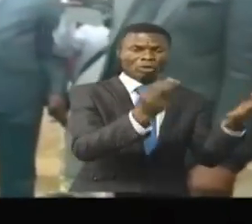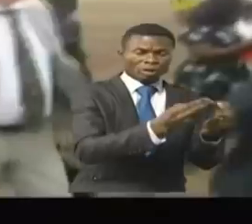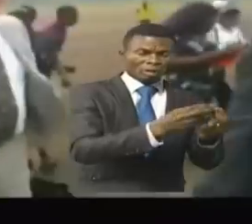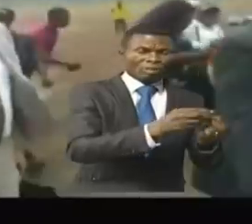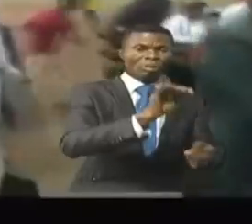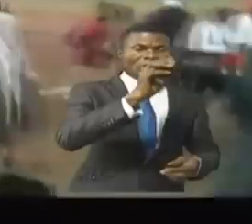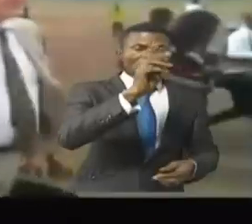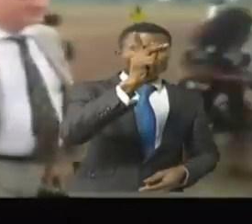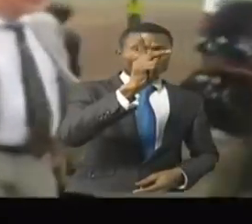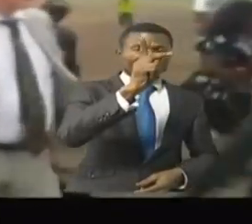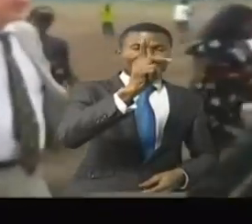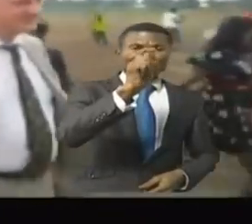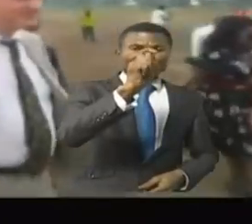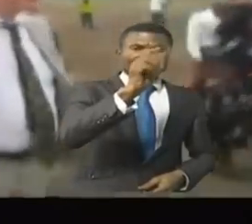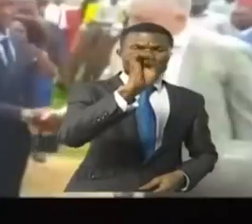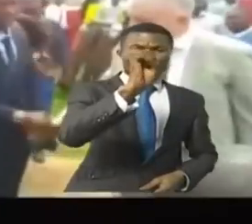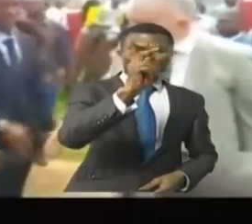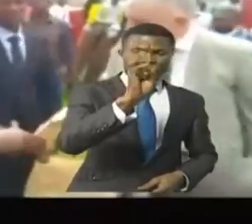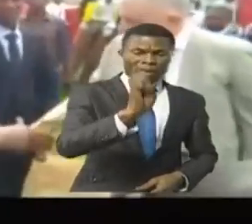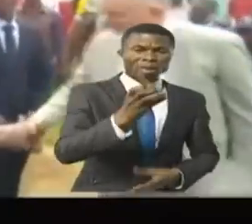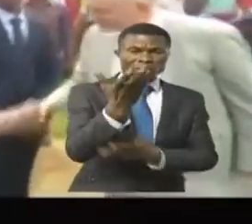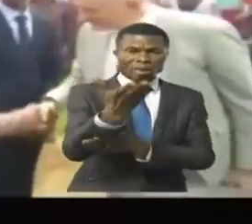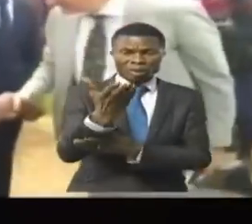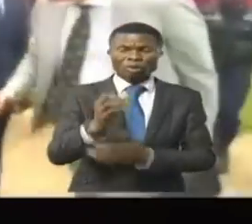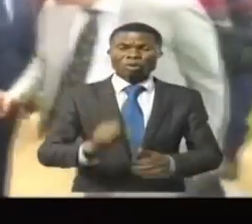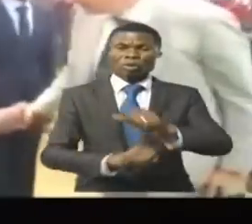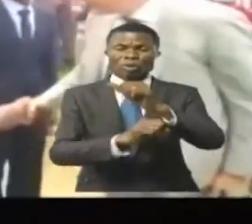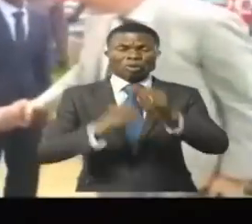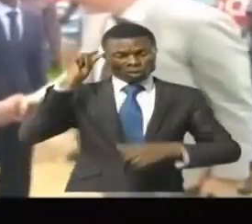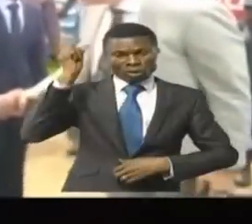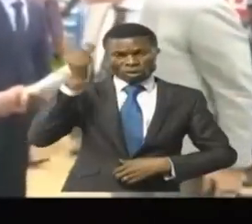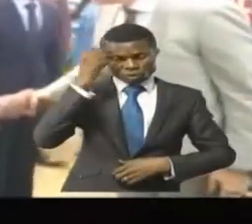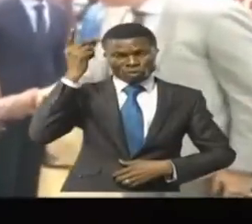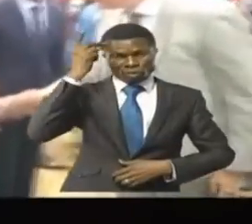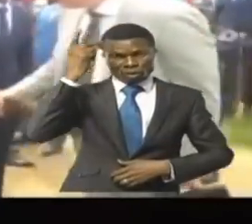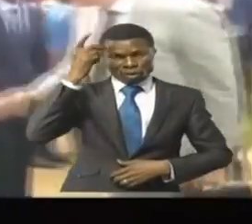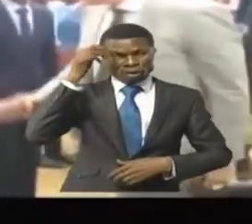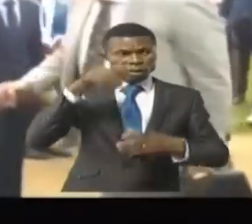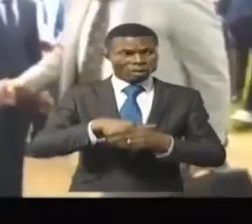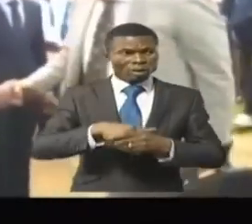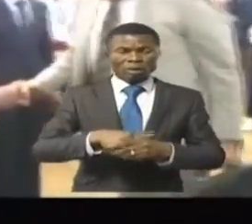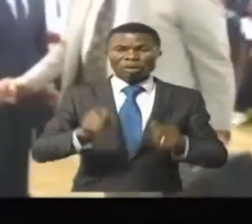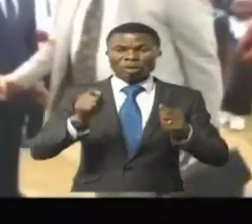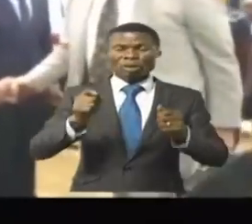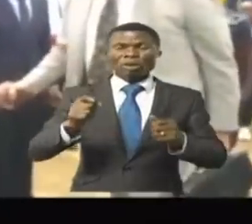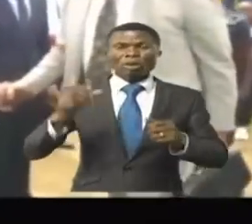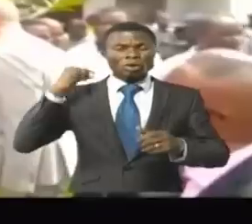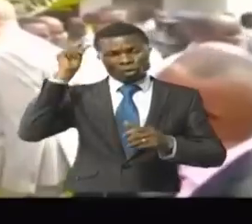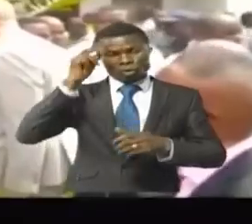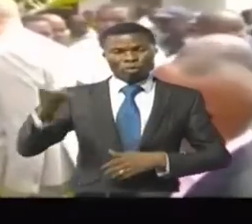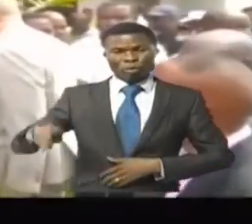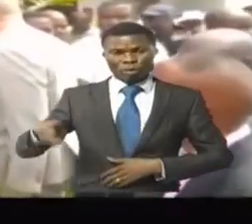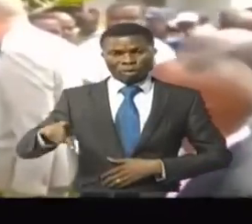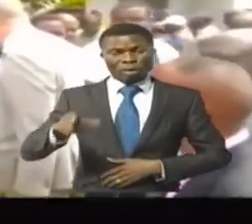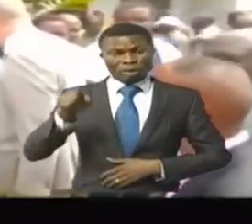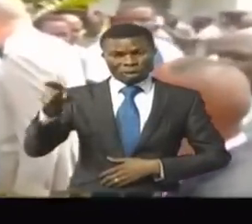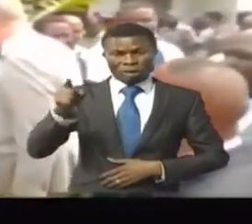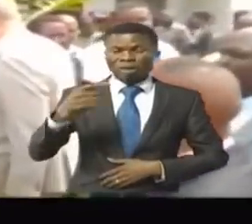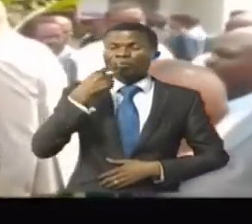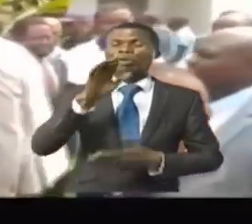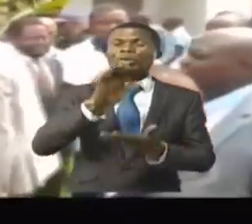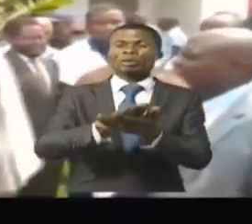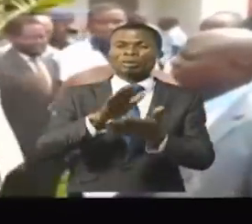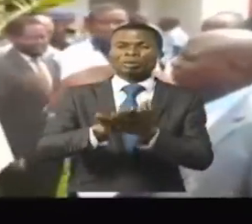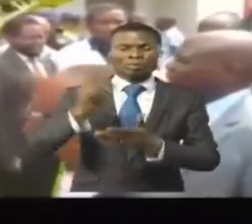de vies respectives et ont sollicité l'appui du gouvernement central à travers le gouvernement provincial. Ces derniers remercient